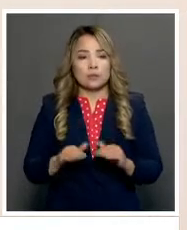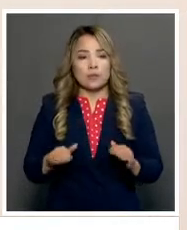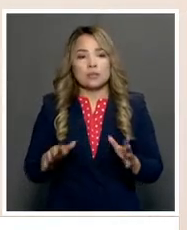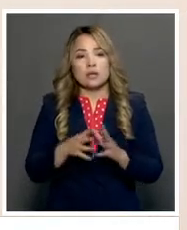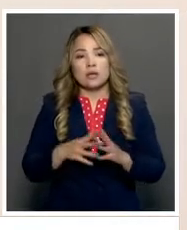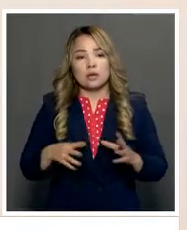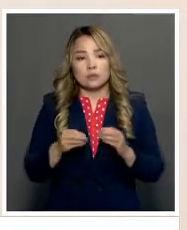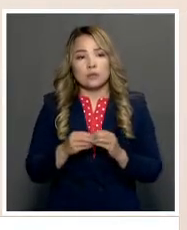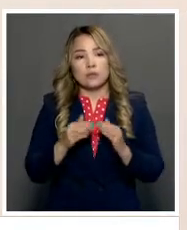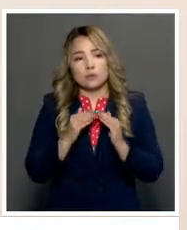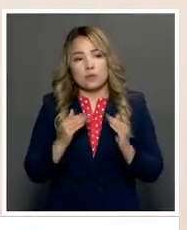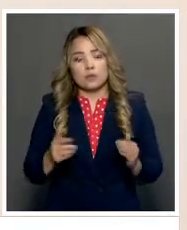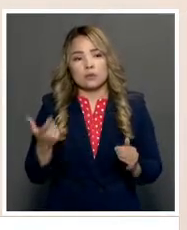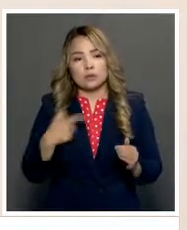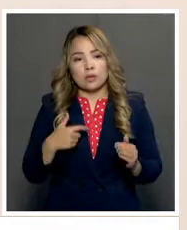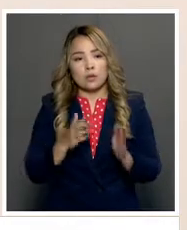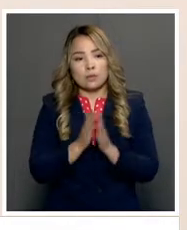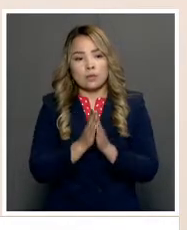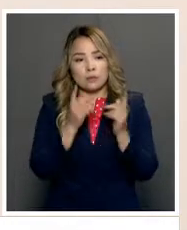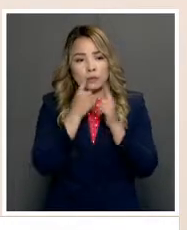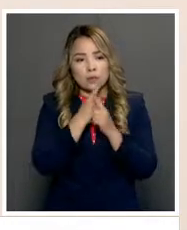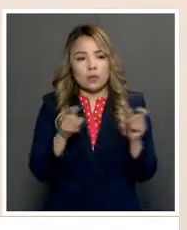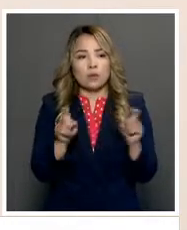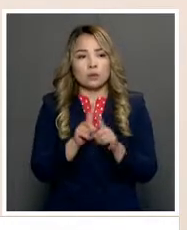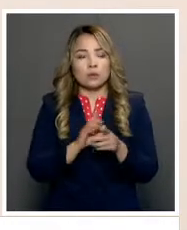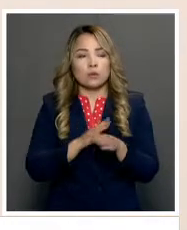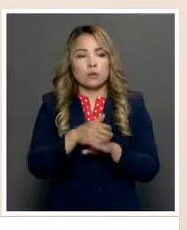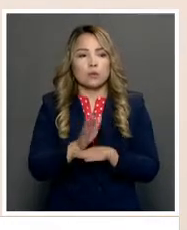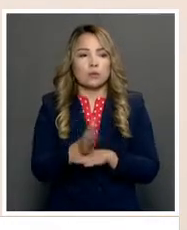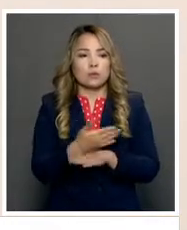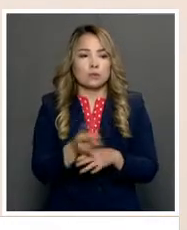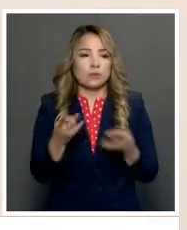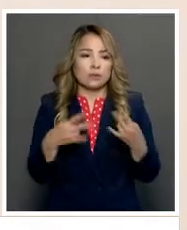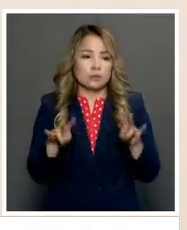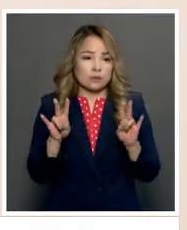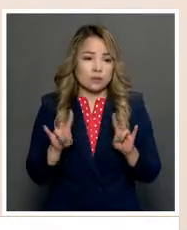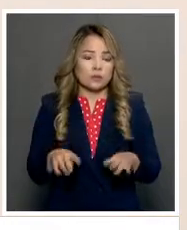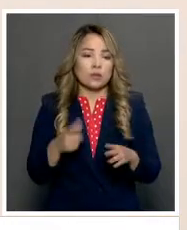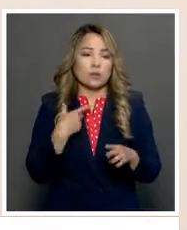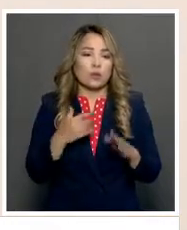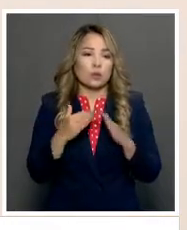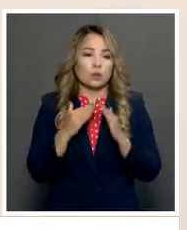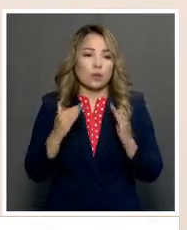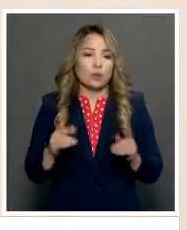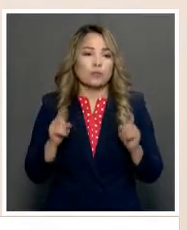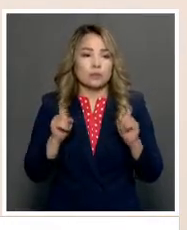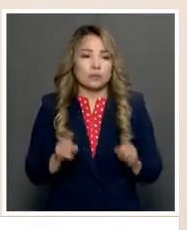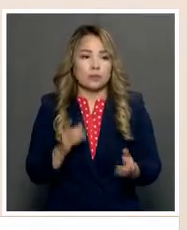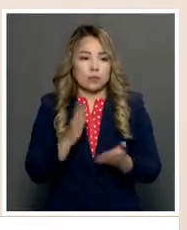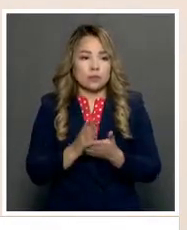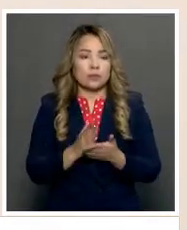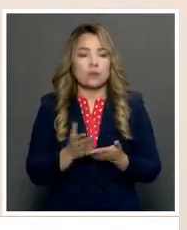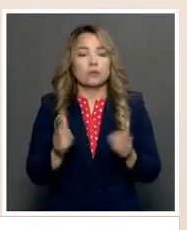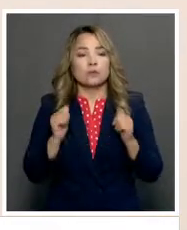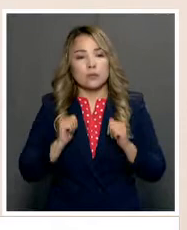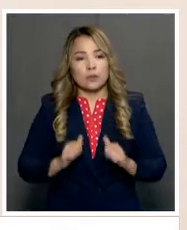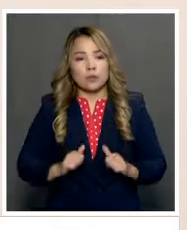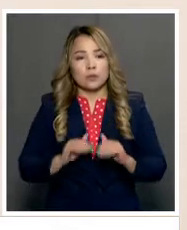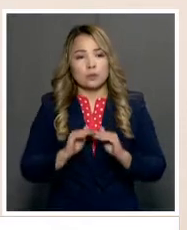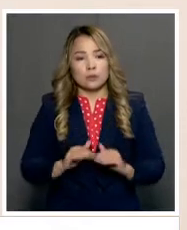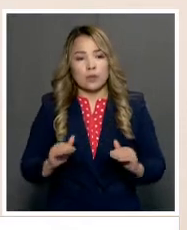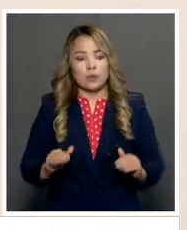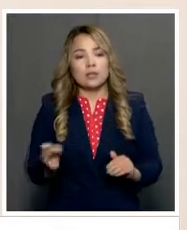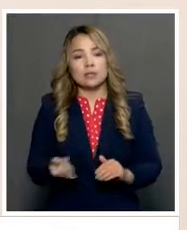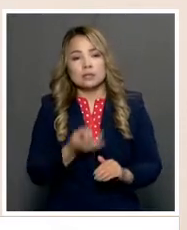үшін үйлеріңде отырыңдар. Не барсаң да алып көшеде отырыңдар үйлеріңде. Рахаттанып